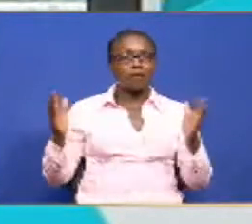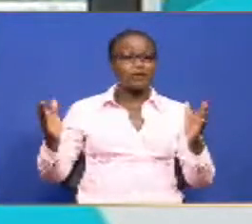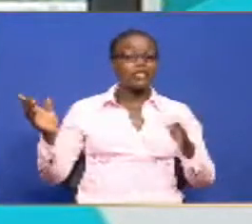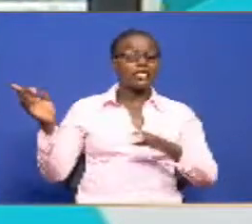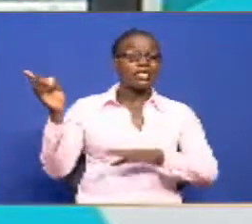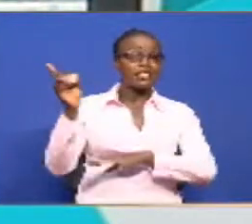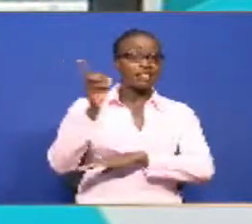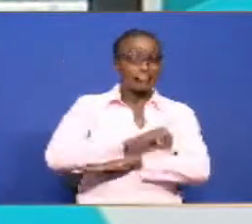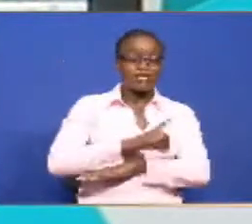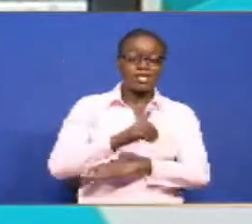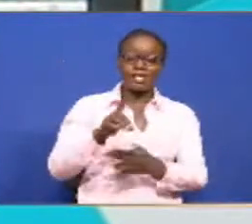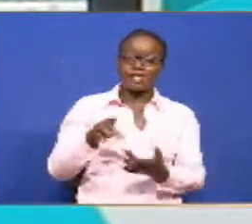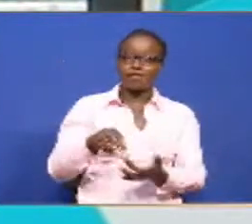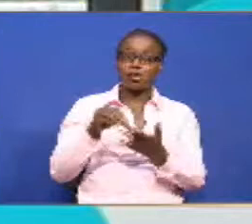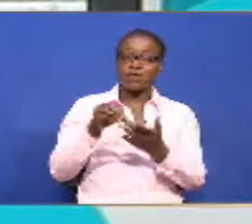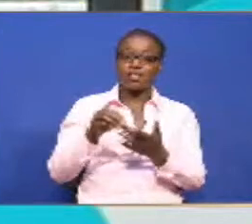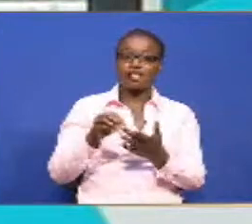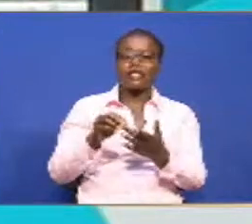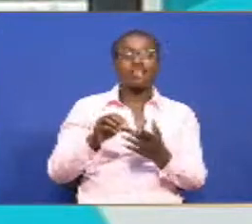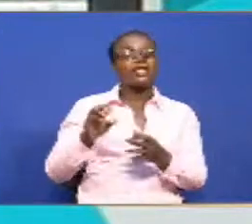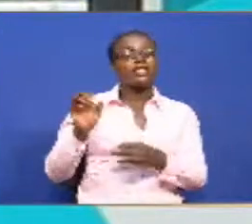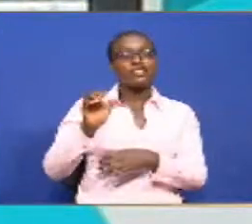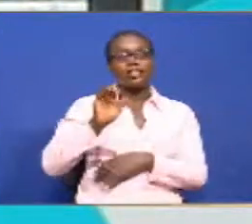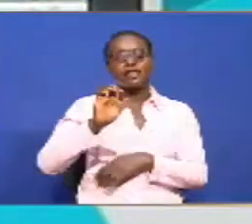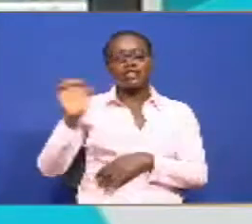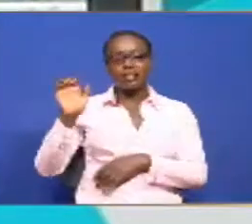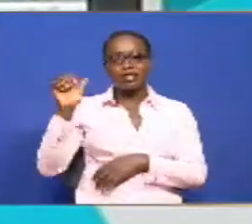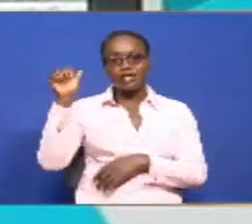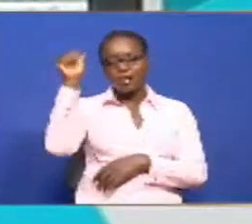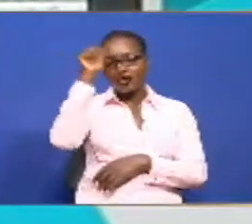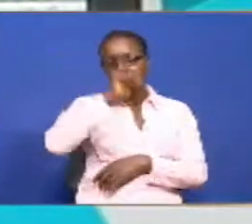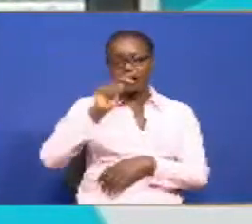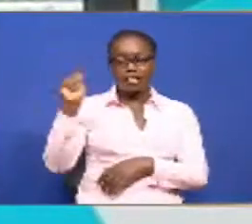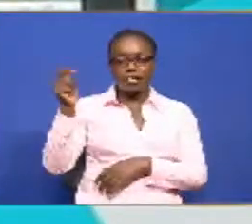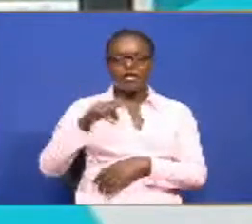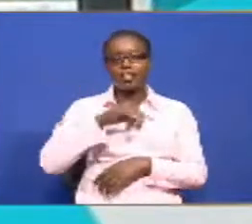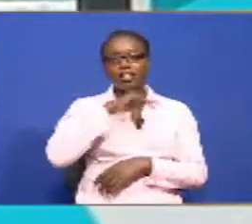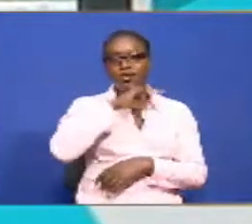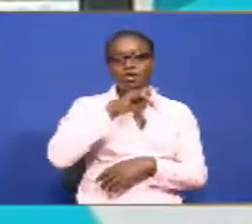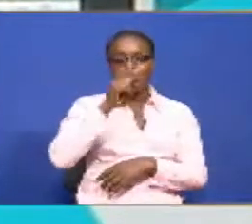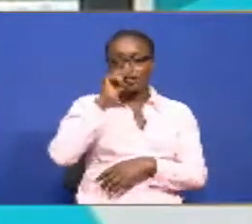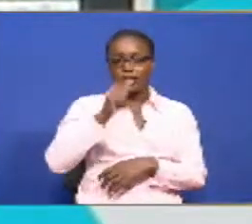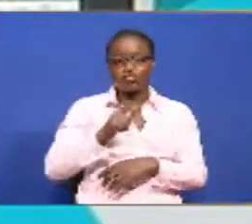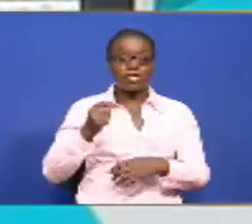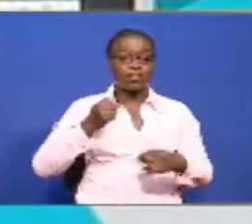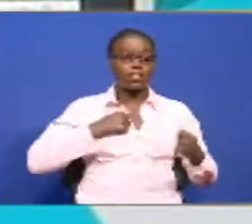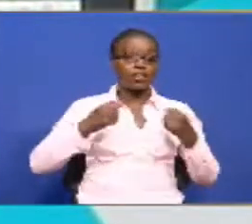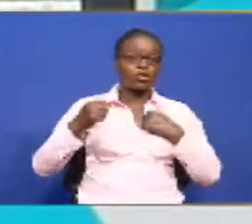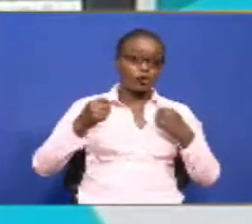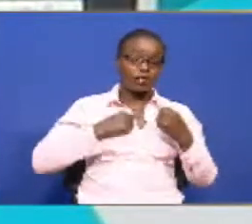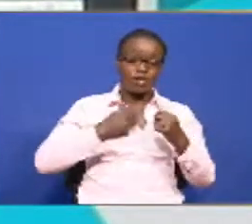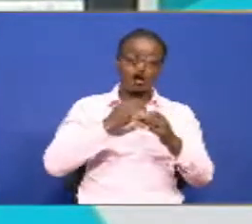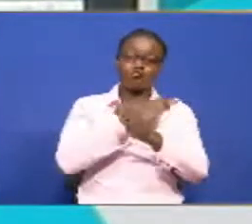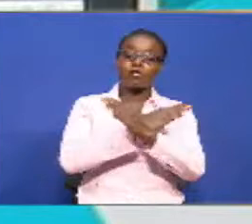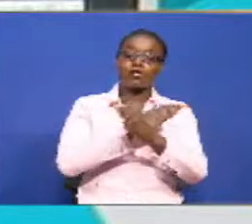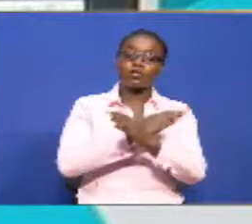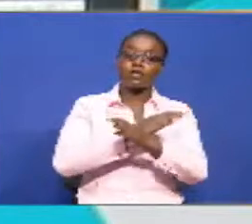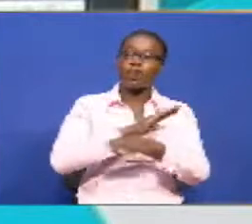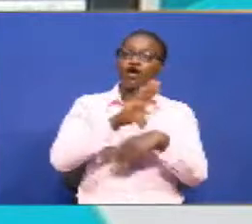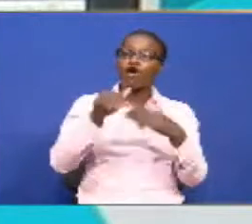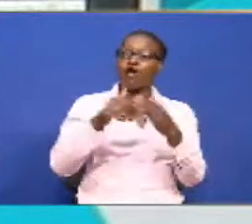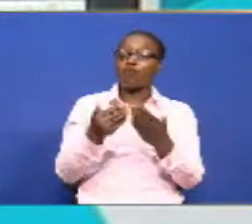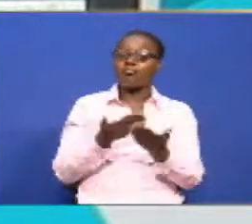katika kanda hii ya Afrika Mashariki, Kenya, Uganda, Tanzania, Rwanda na Burundi, kwani ndio siku ambayo mataifa haya